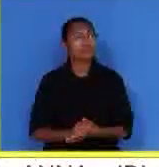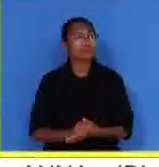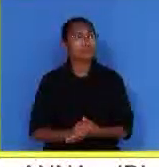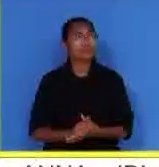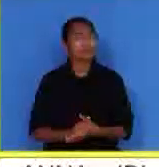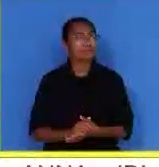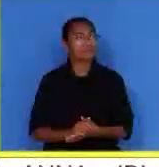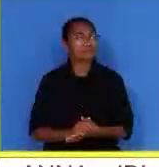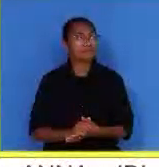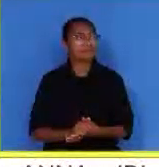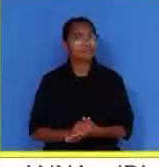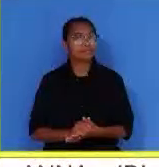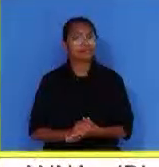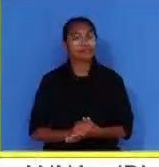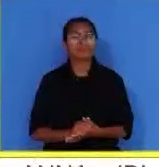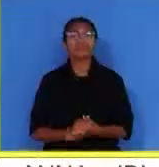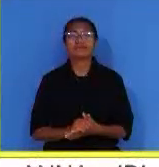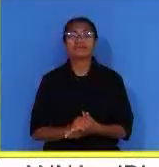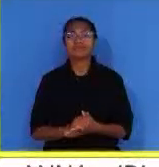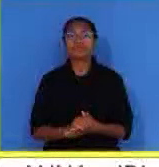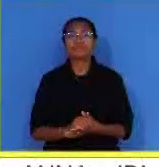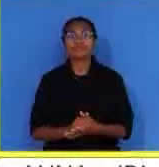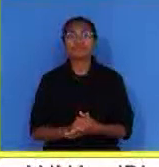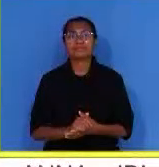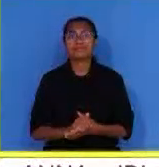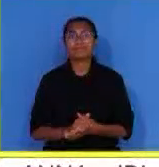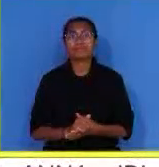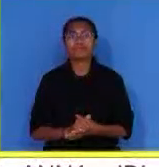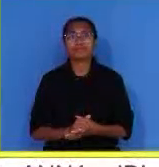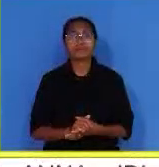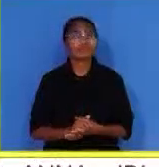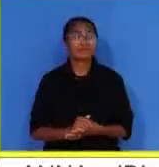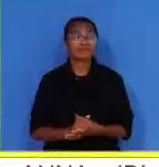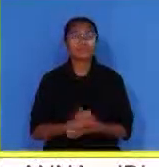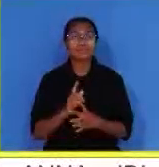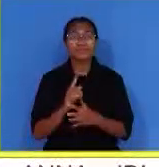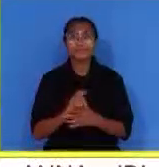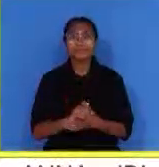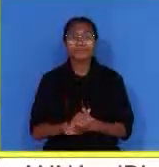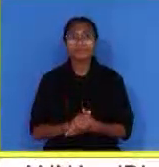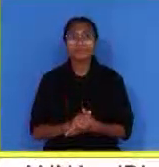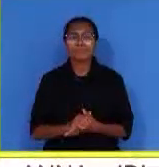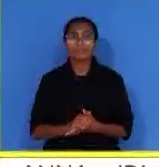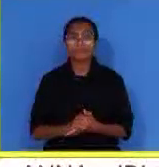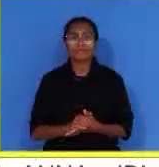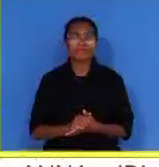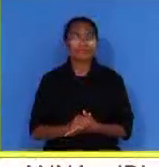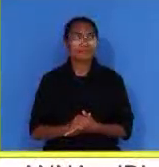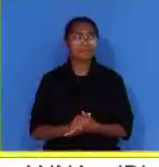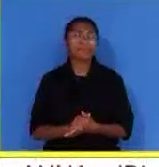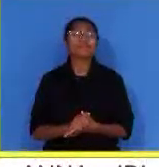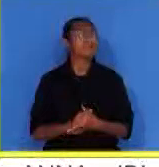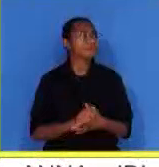ini diselenggarakan oleh proyek Inclusive Access to Multisectoral Services and Assistance for Everyone